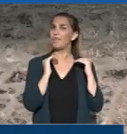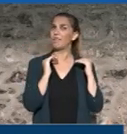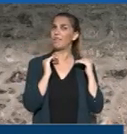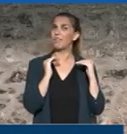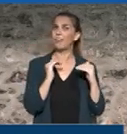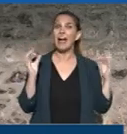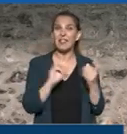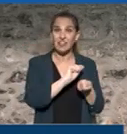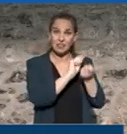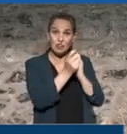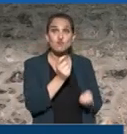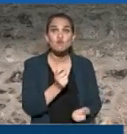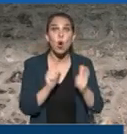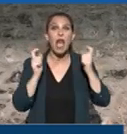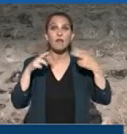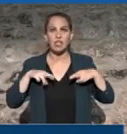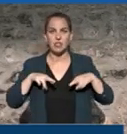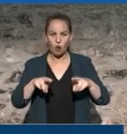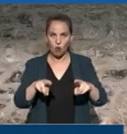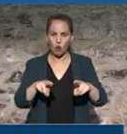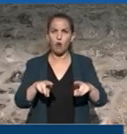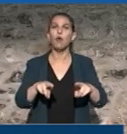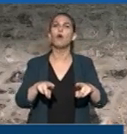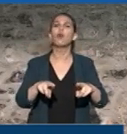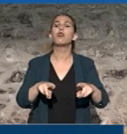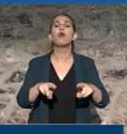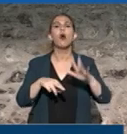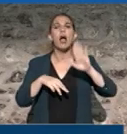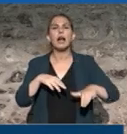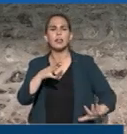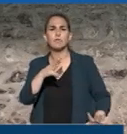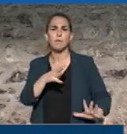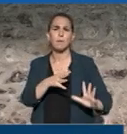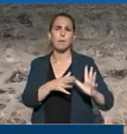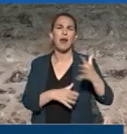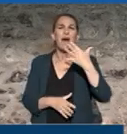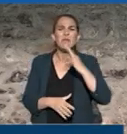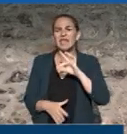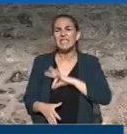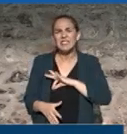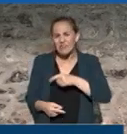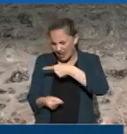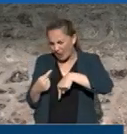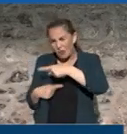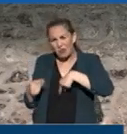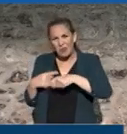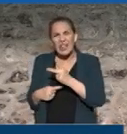Κρήτη ο νέος ΒΟΑΚ. Ας αφήσουμε στην άκρη λίγο τα τοπικά συμφέροντα και ας δούμε επιτέλους για μία φορά τη μεγάλη εικόνα.